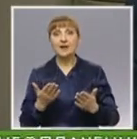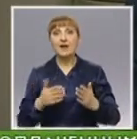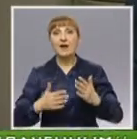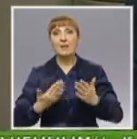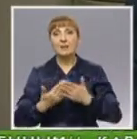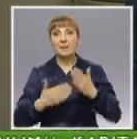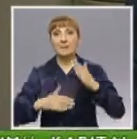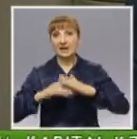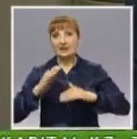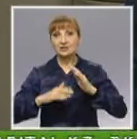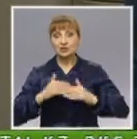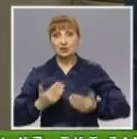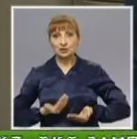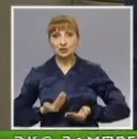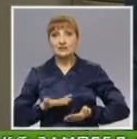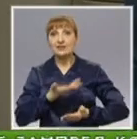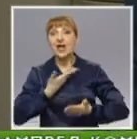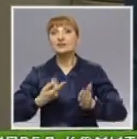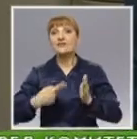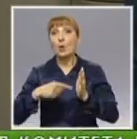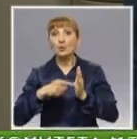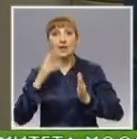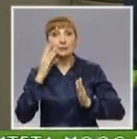практической жизни нашего города.